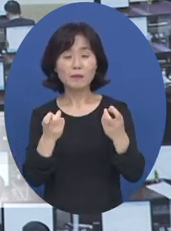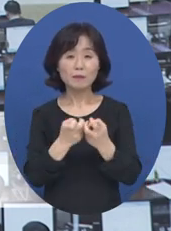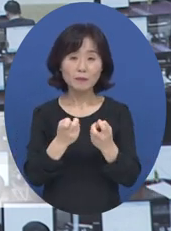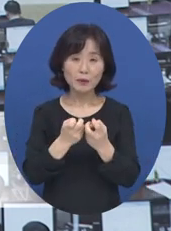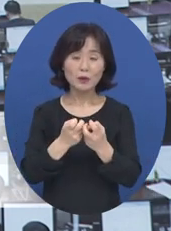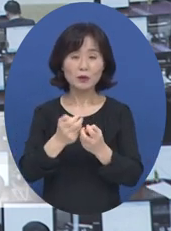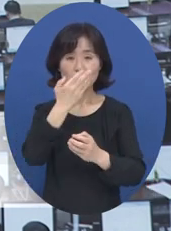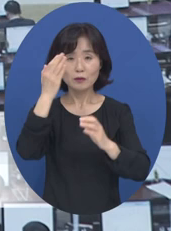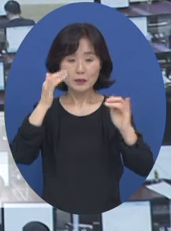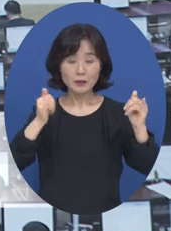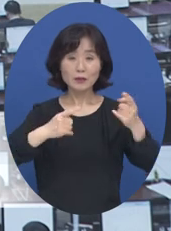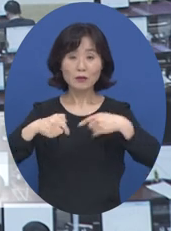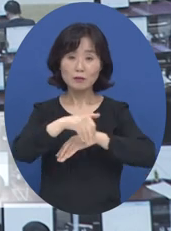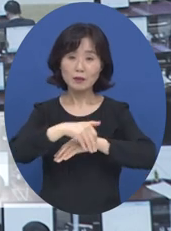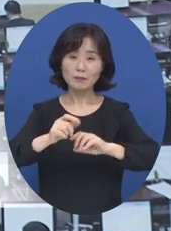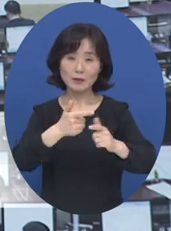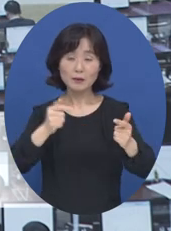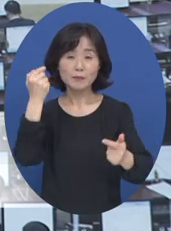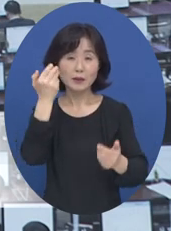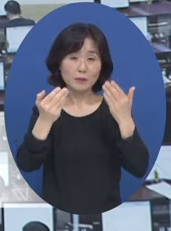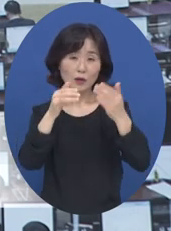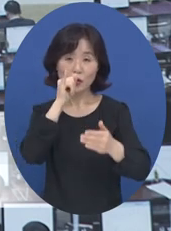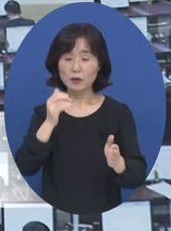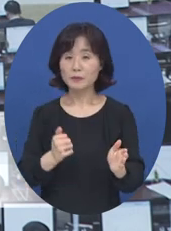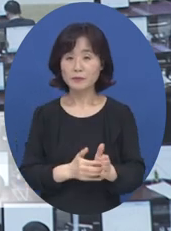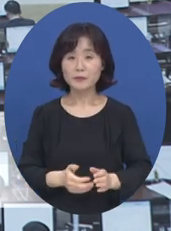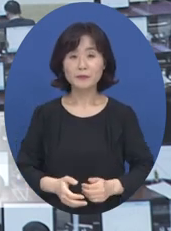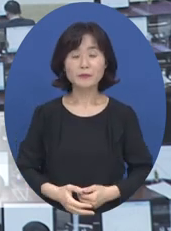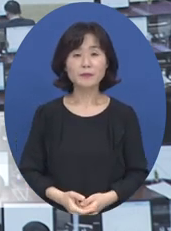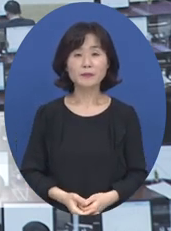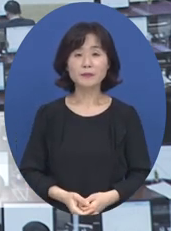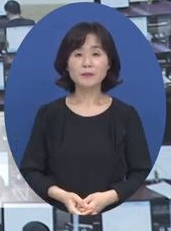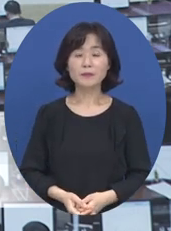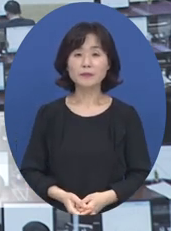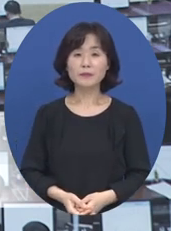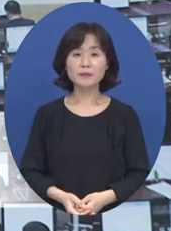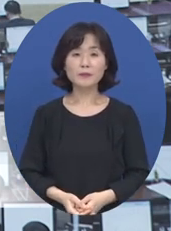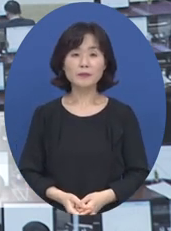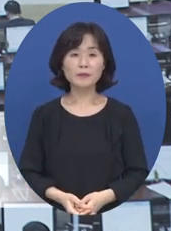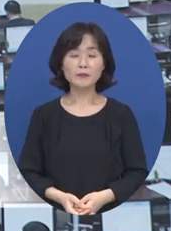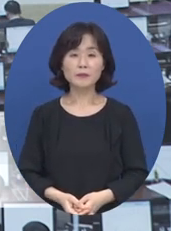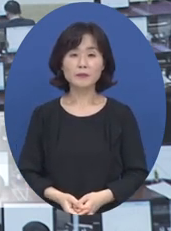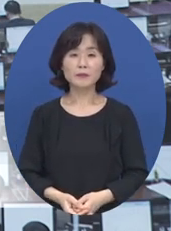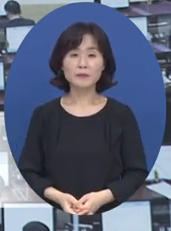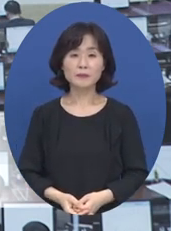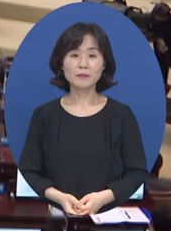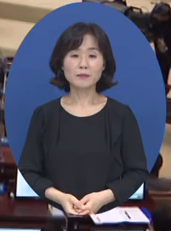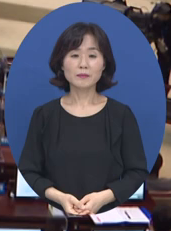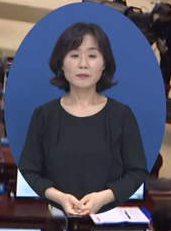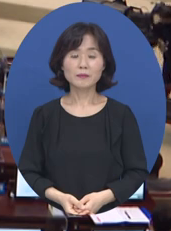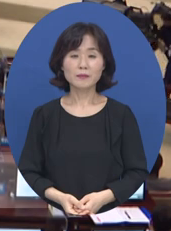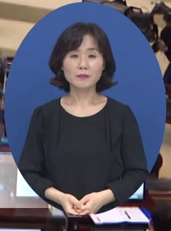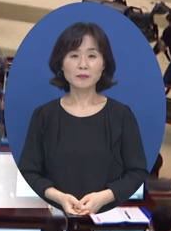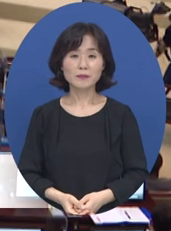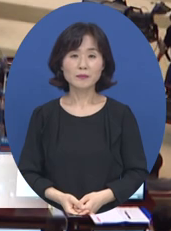도정 전반에 걸친 다양한 질의가 나왔습니다. 최지현 기자가 현장 내용 전해드립니다.